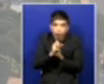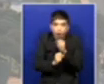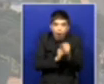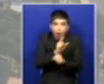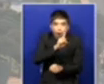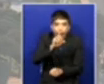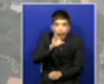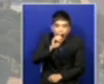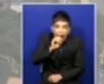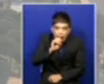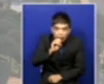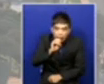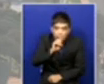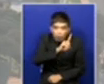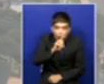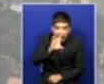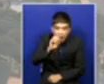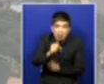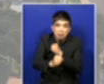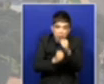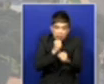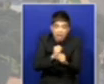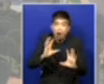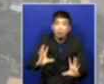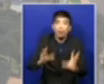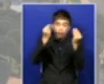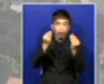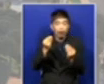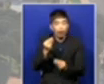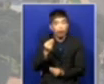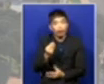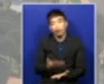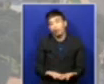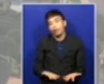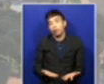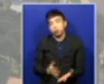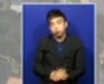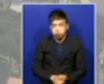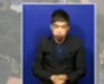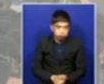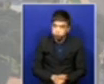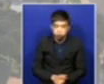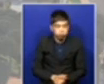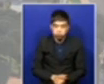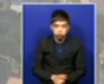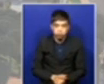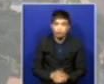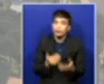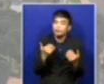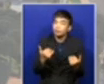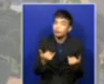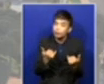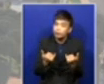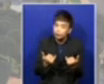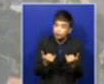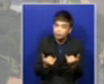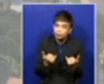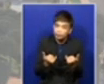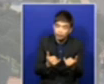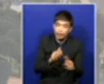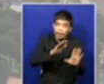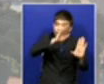ท่านประธานที่เคารพครับท่านต้องให้ความสัญญานะครับว่านับจากนี้ไปคนที่เราไปลงทะเบียนเรา